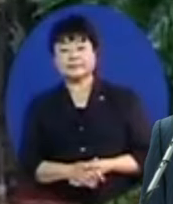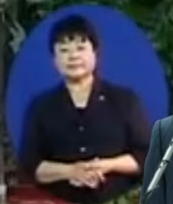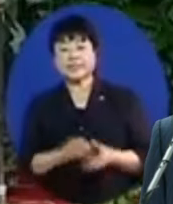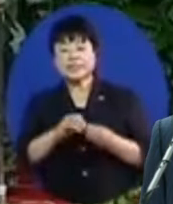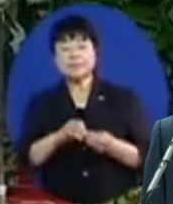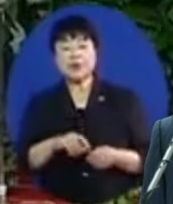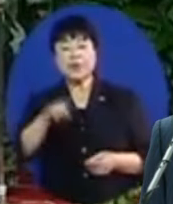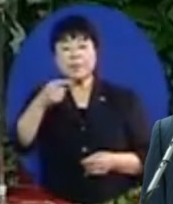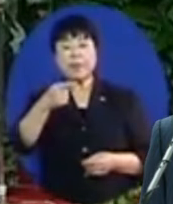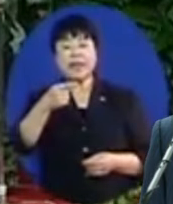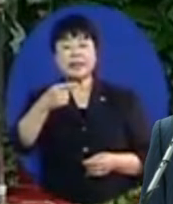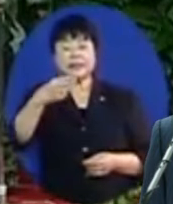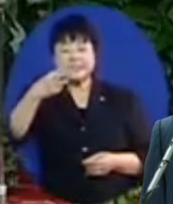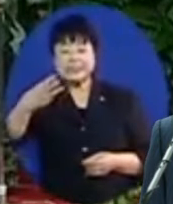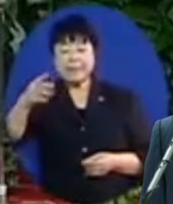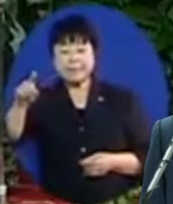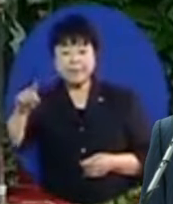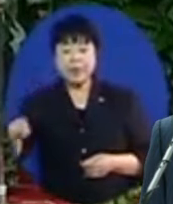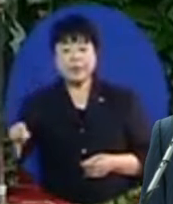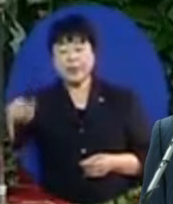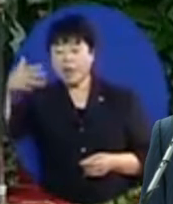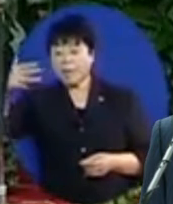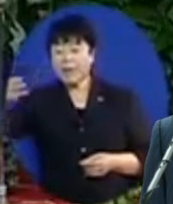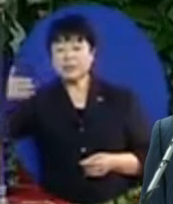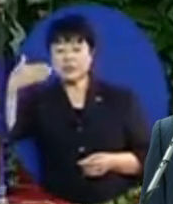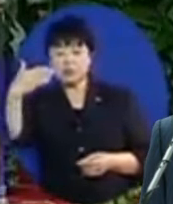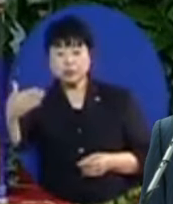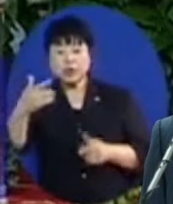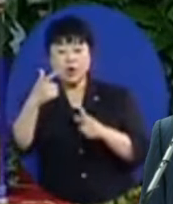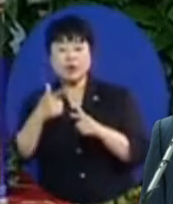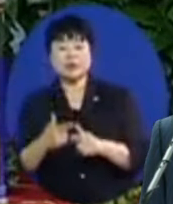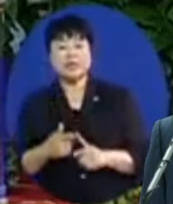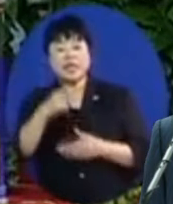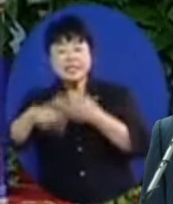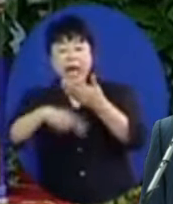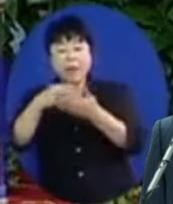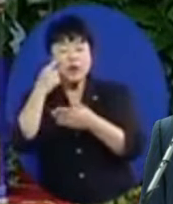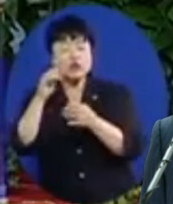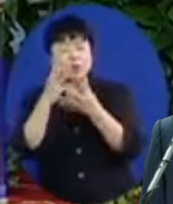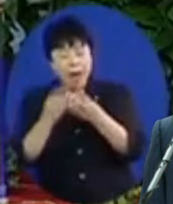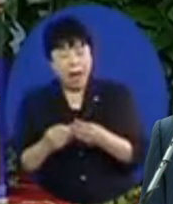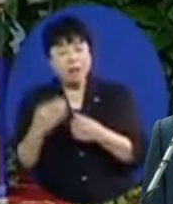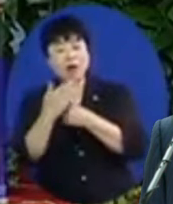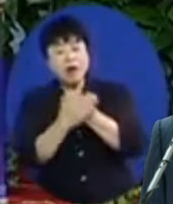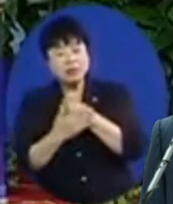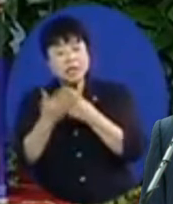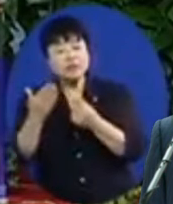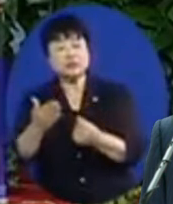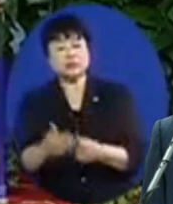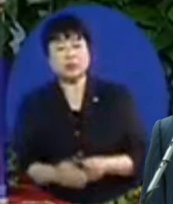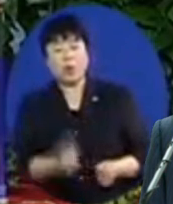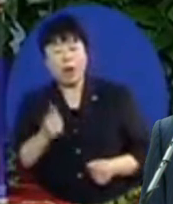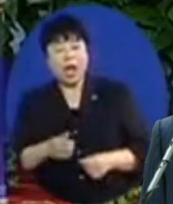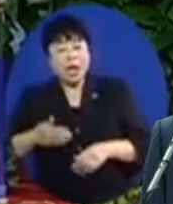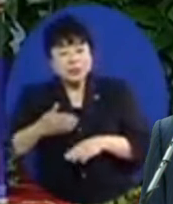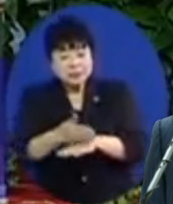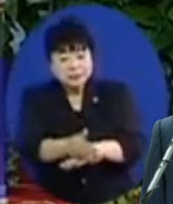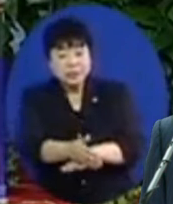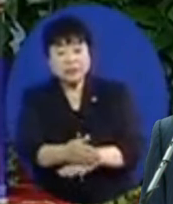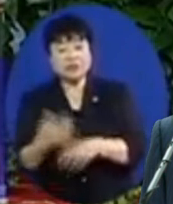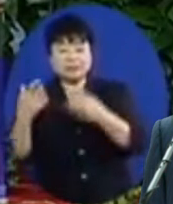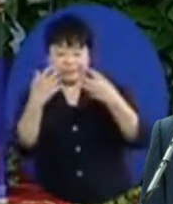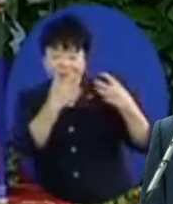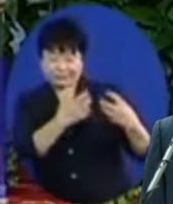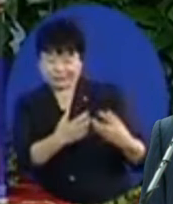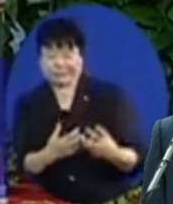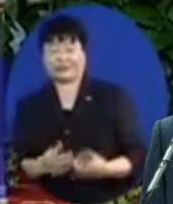시편 103편 8절로 9절에 야훼는 긍휼이 많으시고 은혜로우시며 노하기를 더디하시고 인자하심이 풍부하시도다.